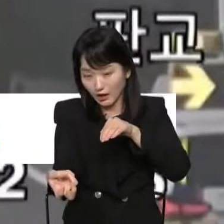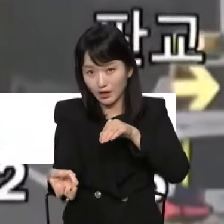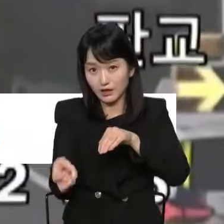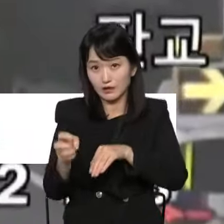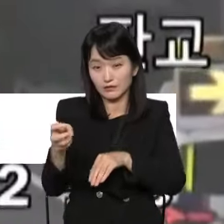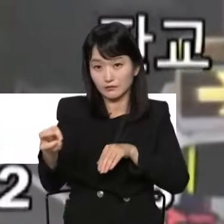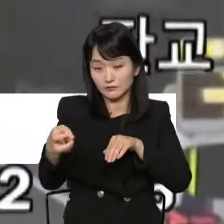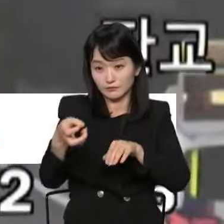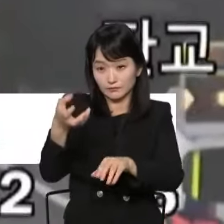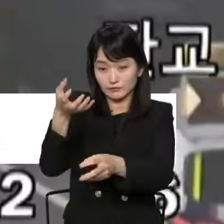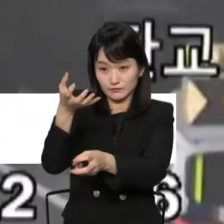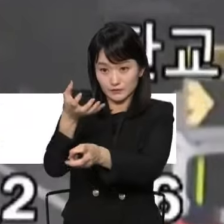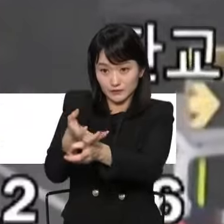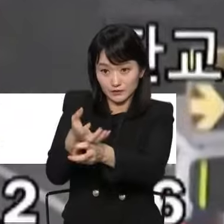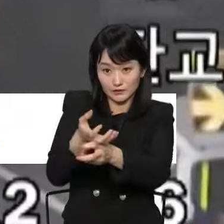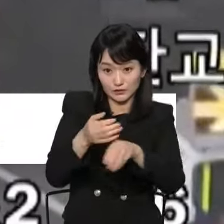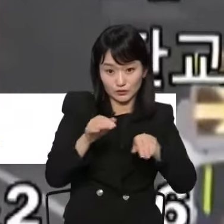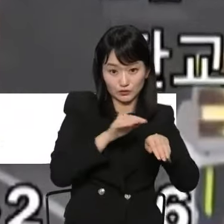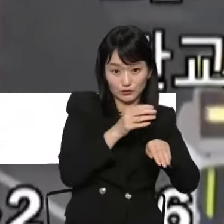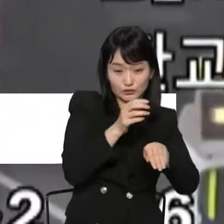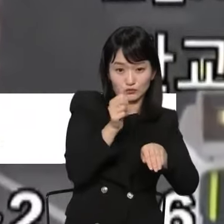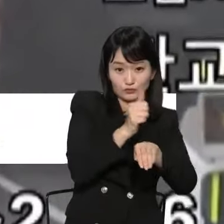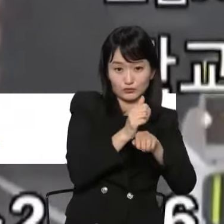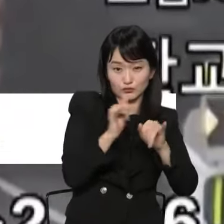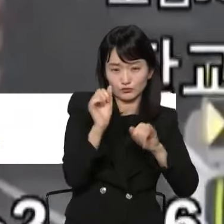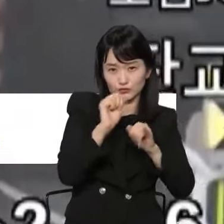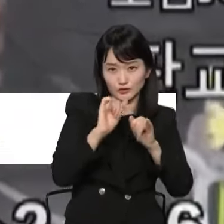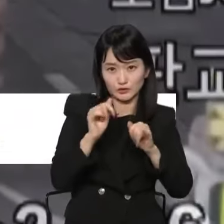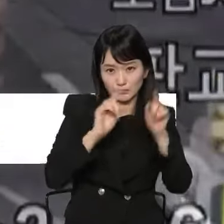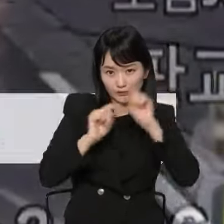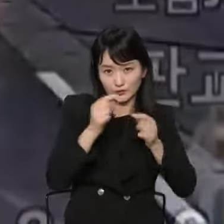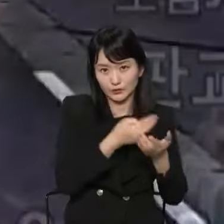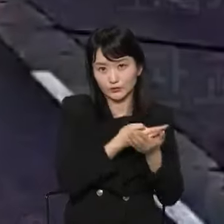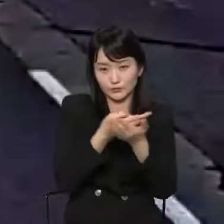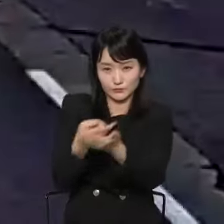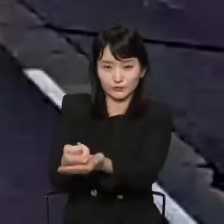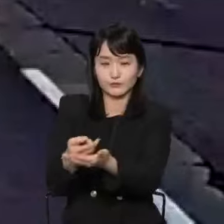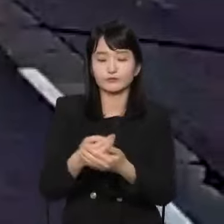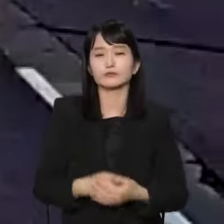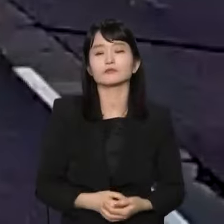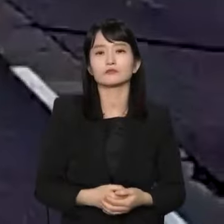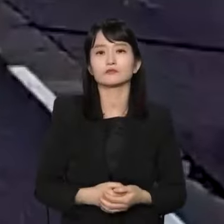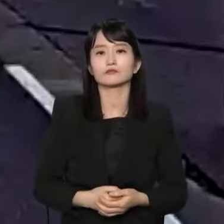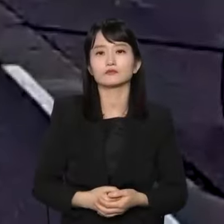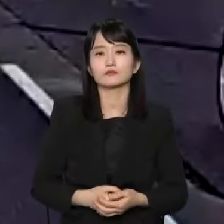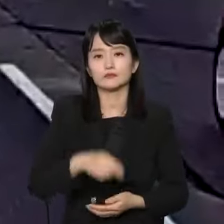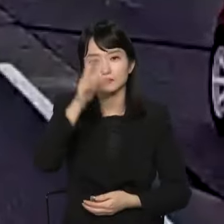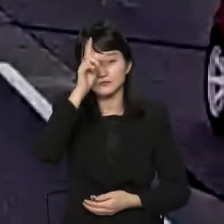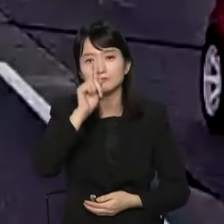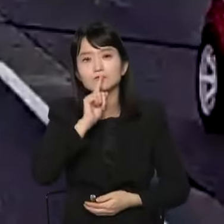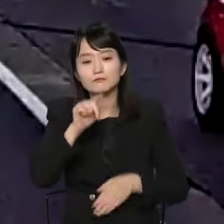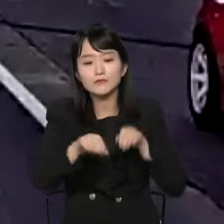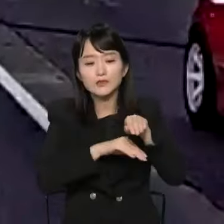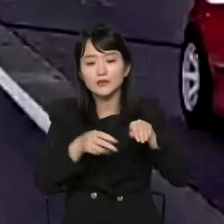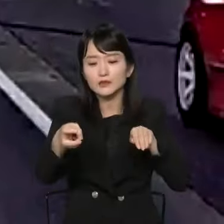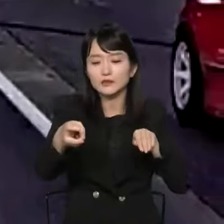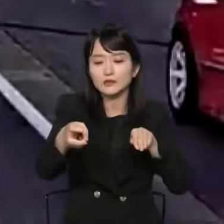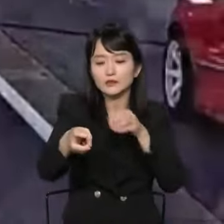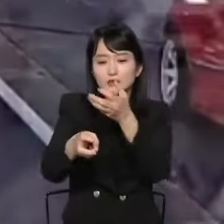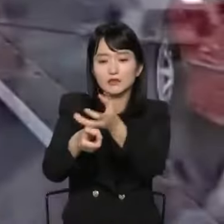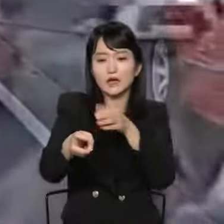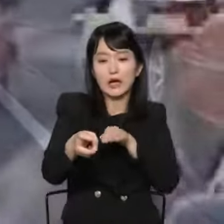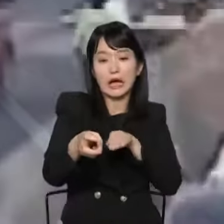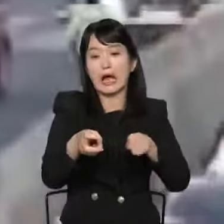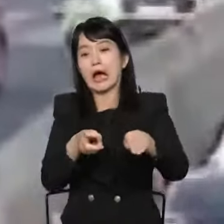트럭과 승용차 운전자가 부상을 입고 병원으로 옮겨졌습니다 경찰은 승용차가 트럭 앞으로 갑자기 끼어들며 사고가 난